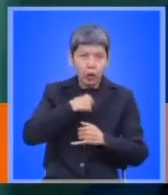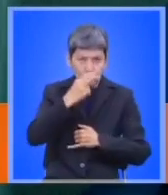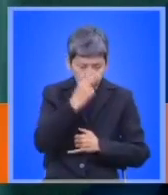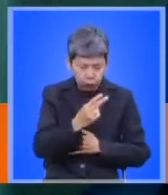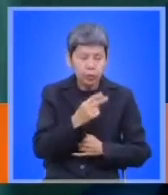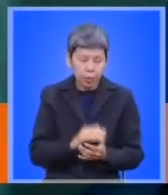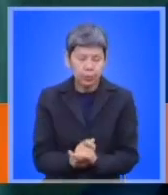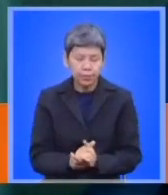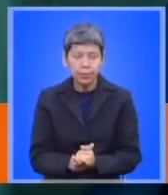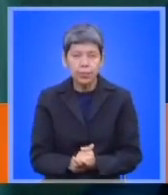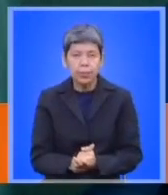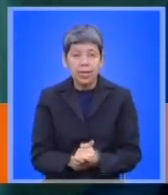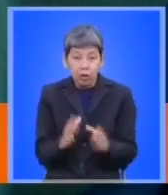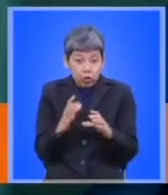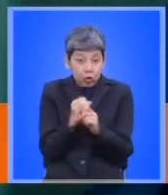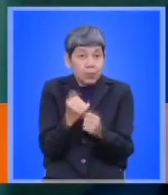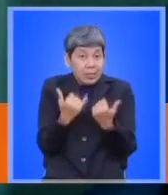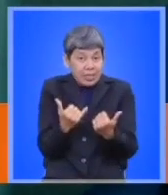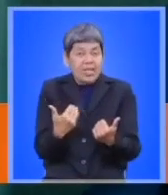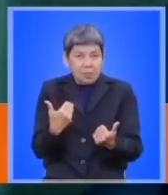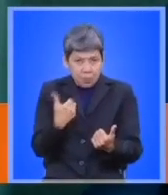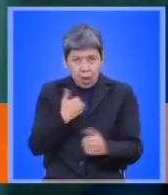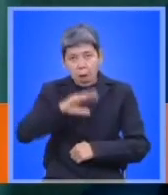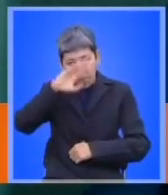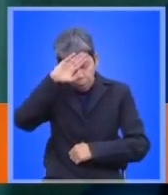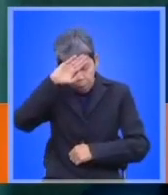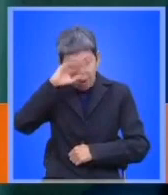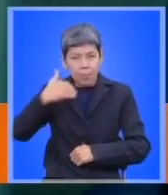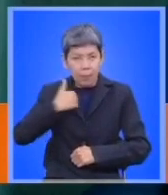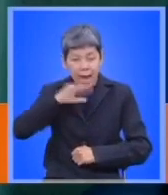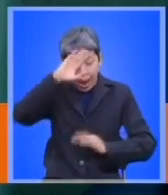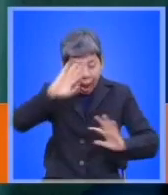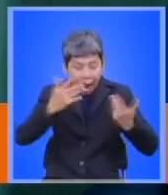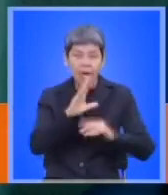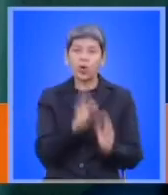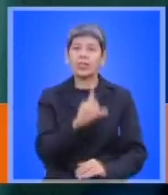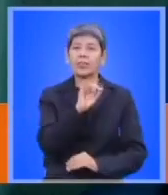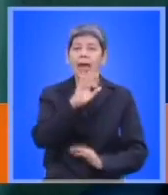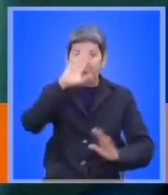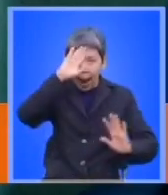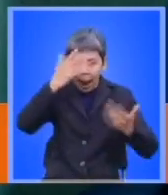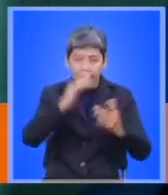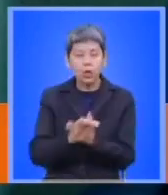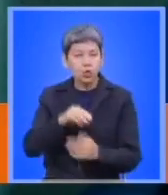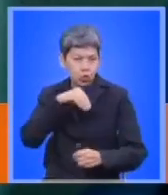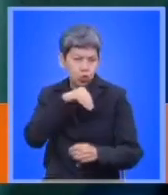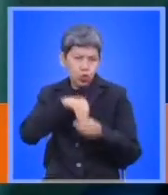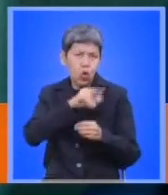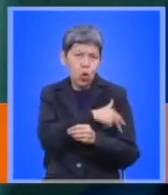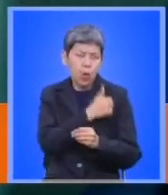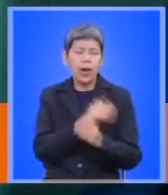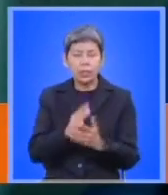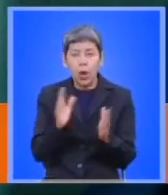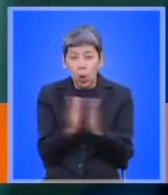ครับเราลงสรุปว่าตอนนี้นี่มีผู้ป่วยนะครับหายแล้ว28รายรักษาในโรงพยาบาล13รายรวม